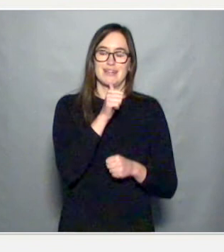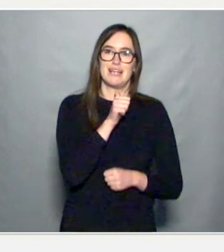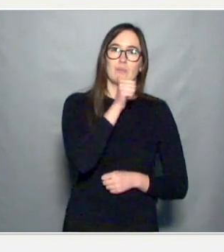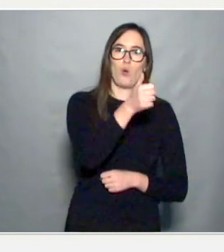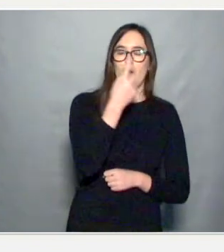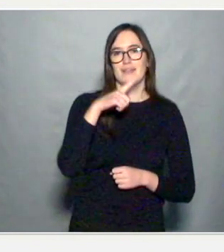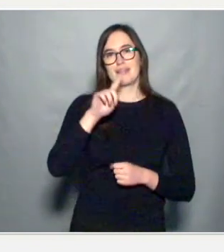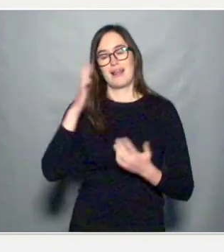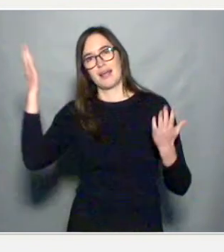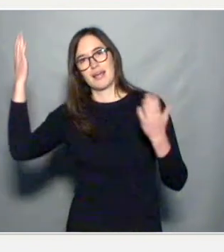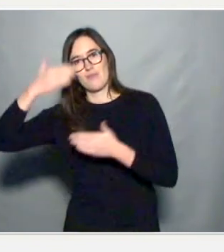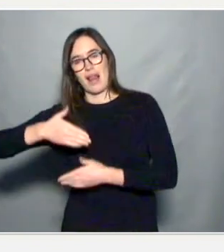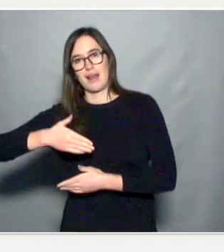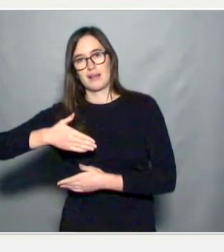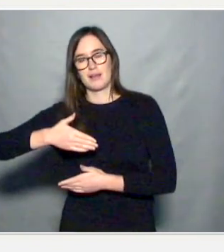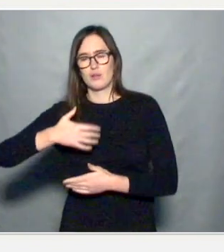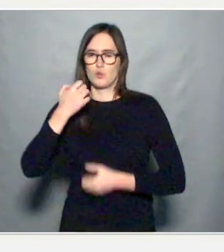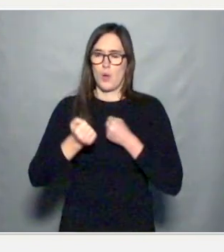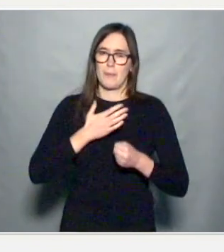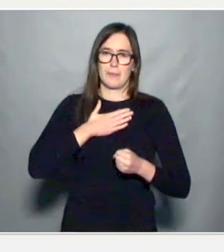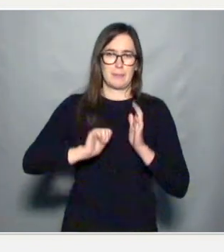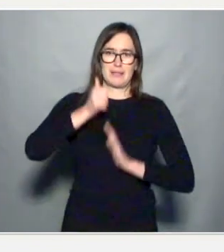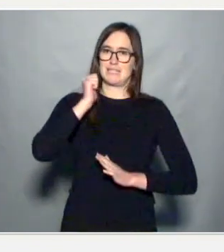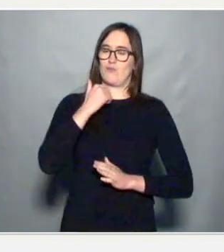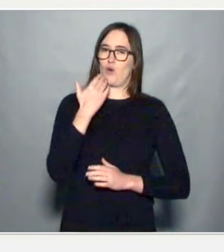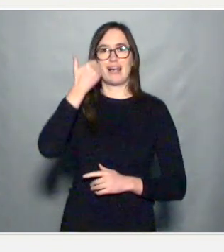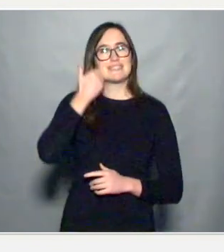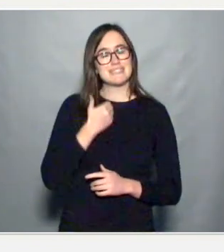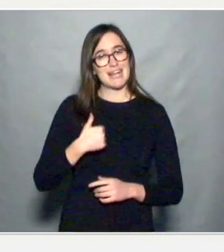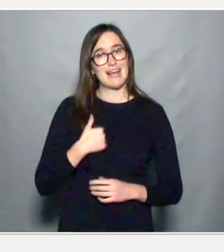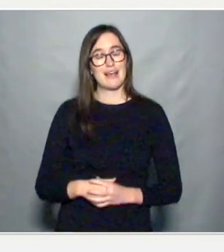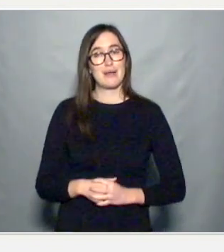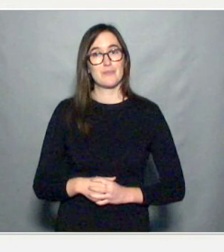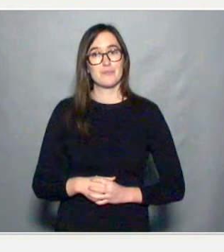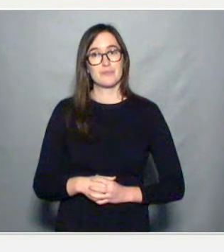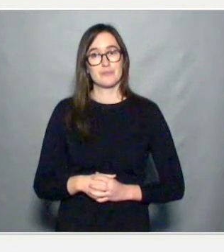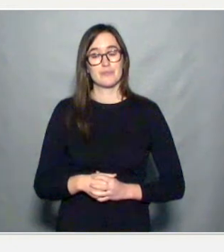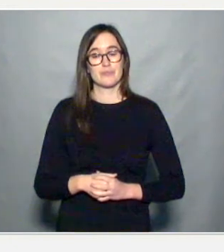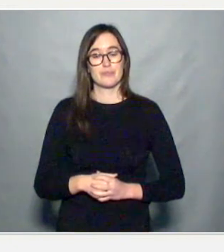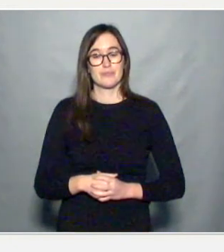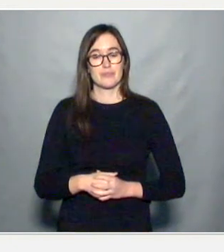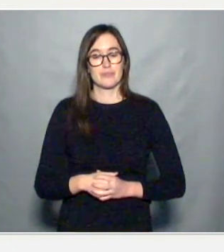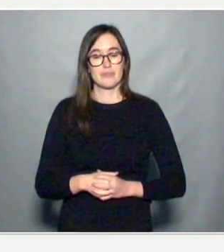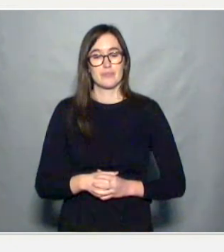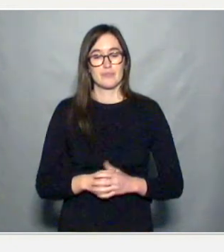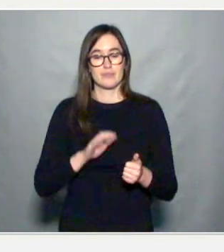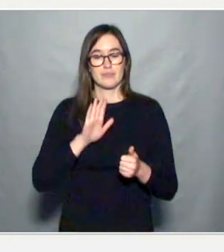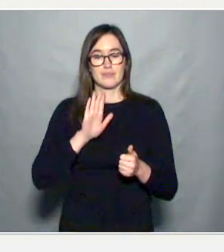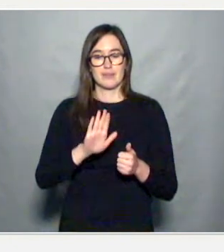slumrande kväll. Du gör ett yttersta för att vara snäll. Din levnadsram behöver vara